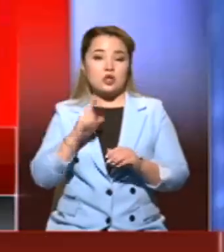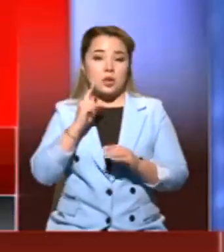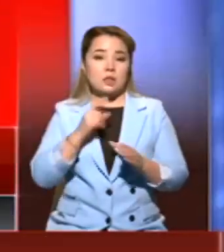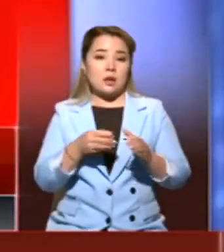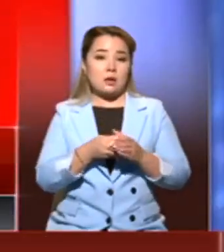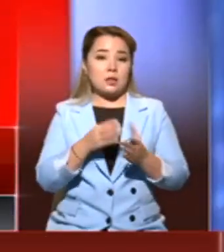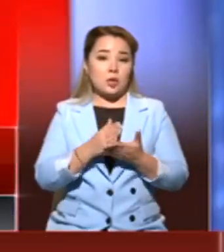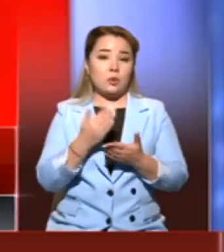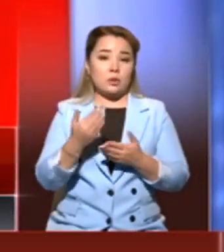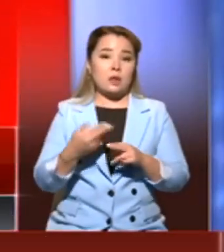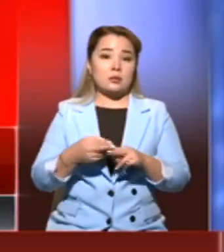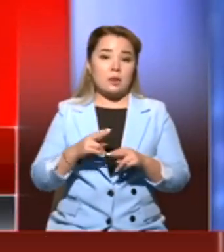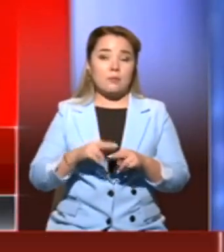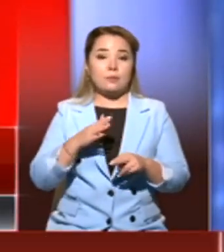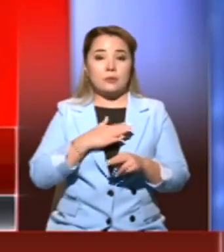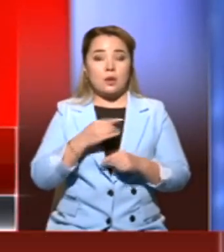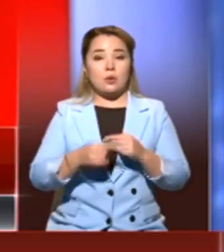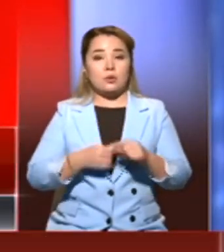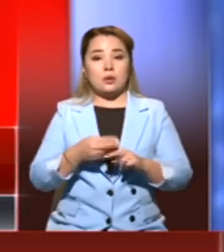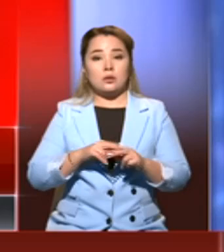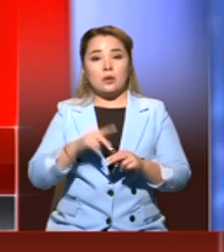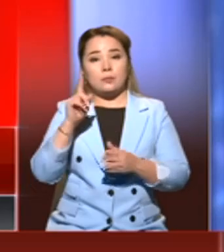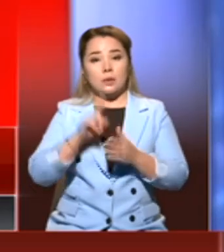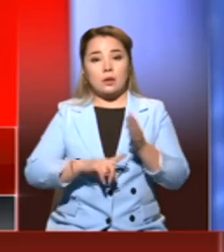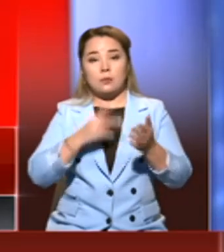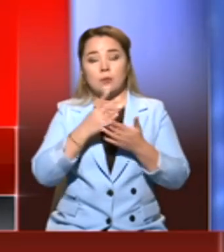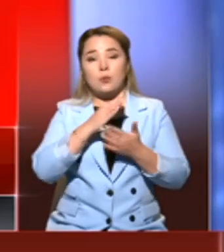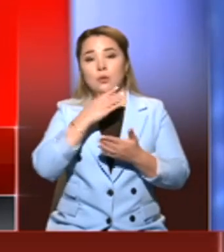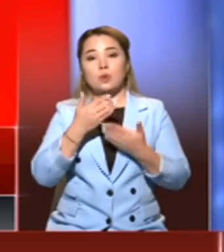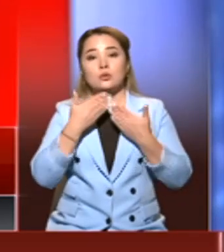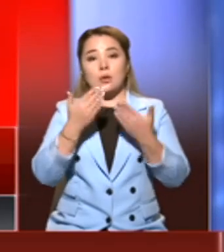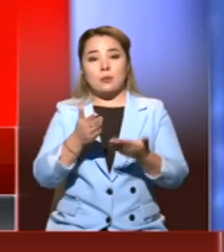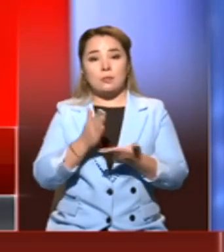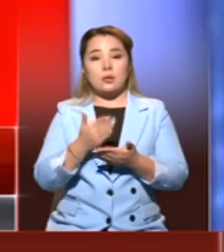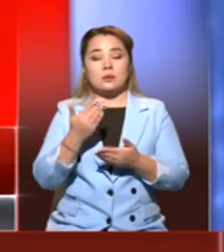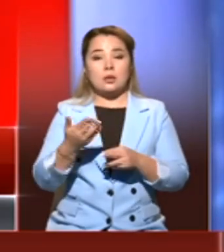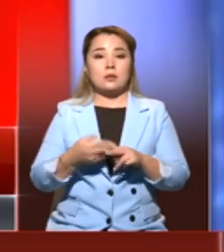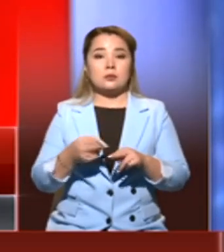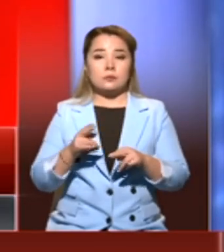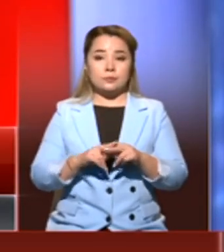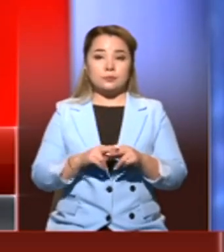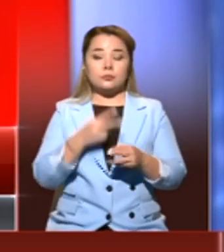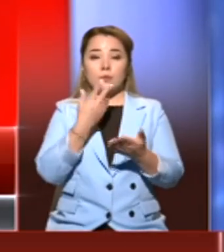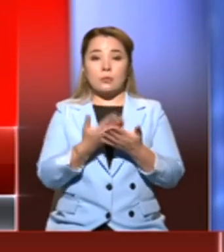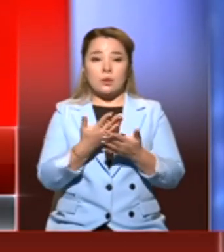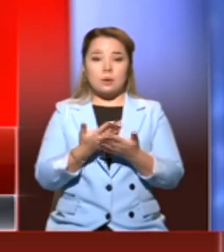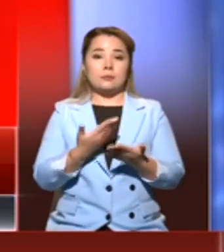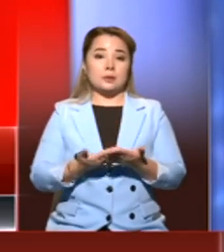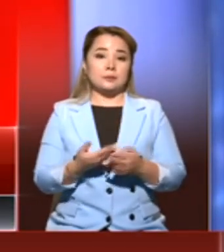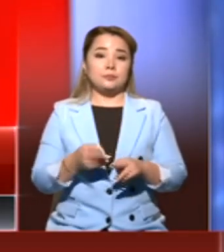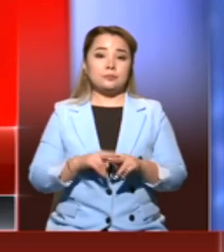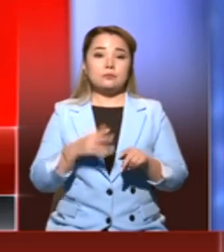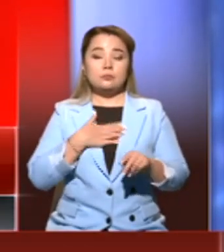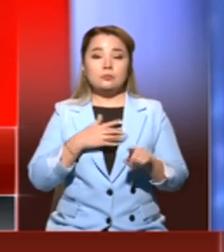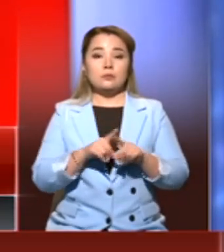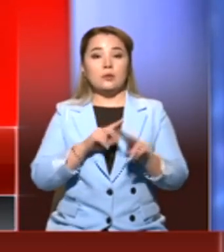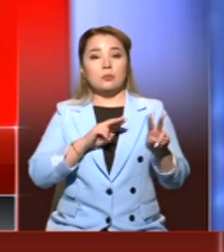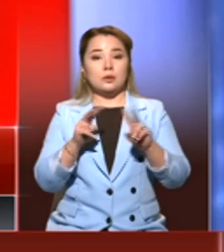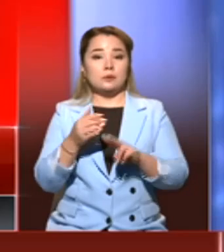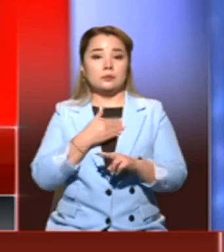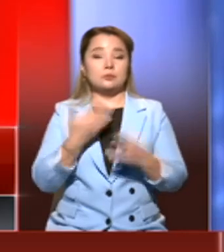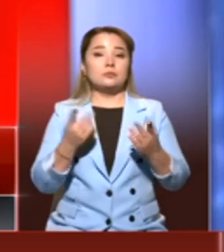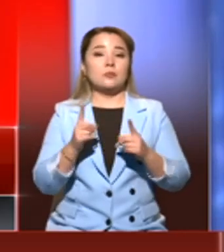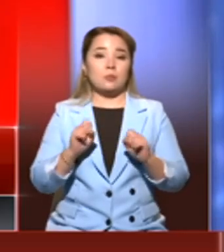ғой. Менің үлгіме сүйене отырып бірталайы сұрады, міне сіздің көрсетіп жатқан мысалыңыз бізге де қызық, бізде бақылаушы болайық,